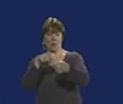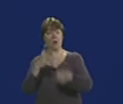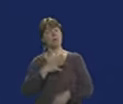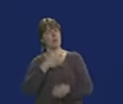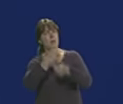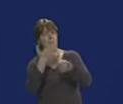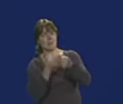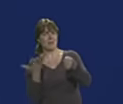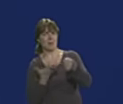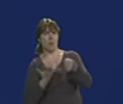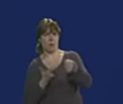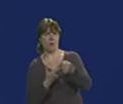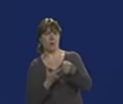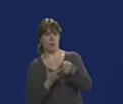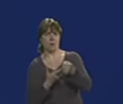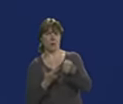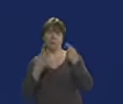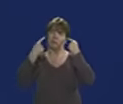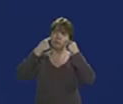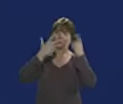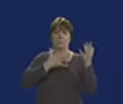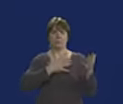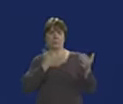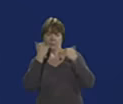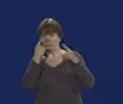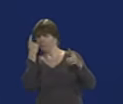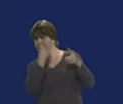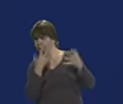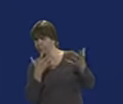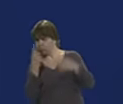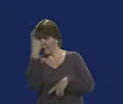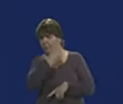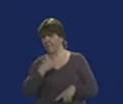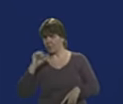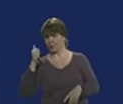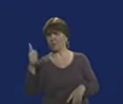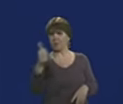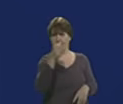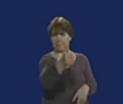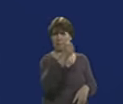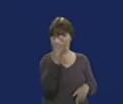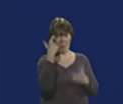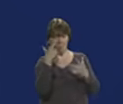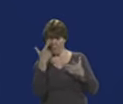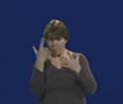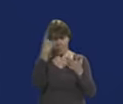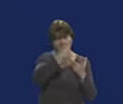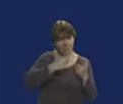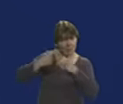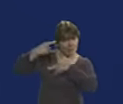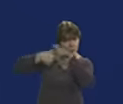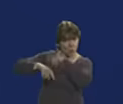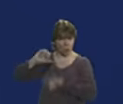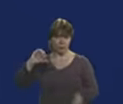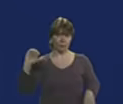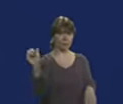moi, je le vois sur chacun de vos visages. Chacun d'entre vous a son histoire.